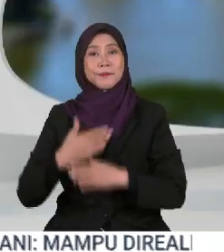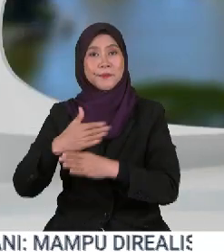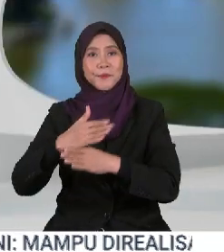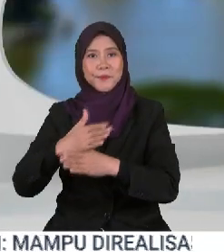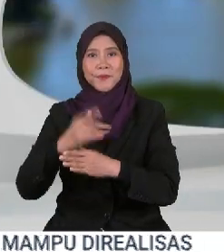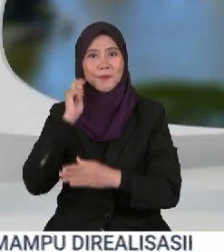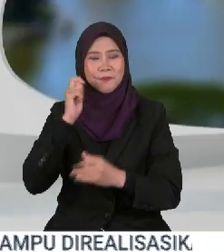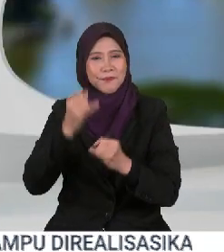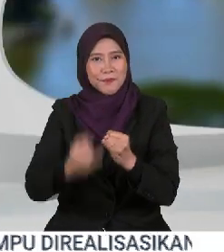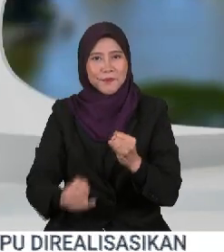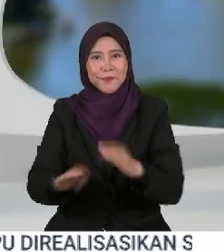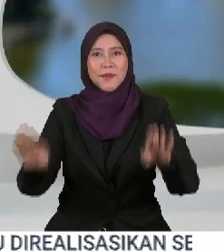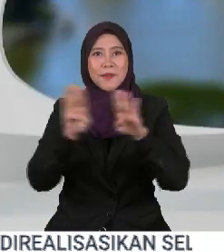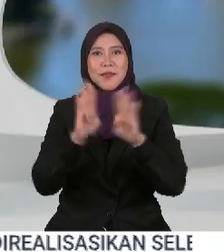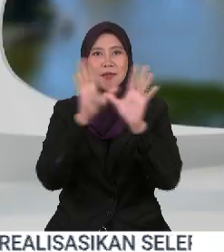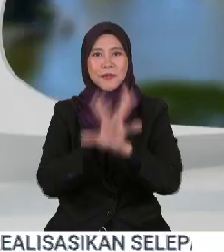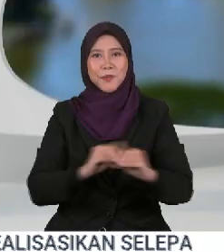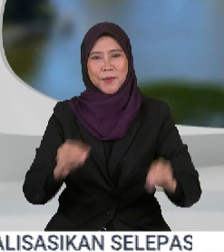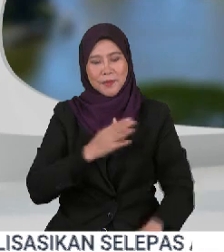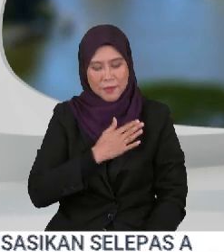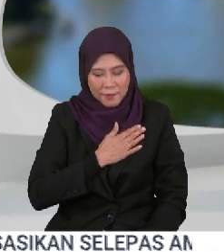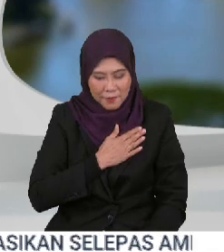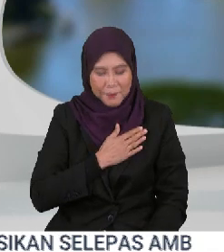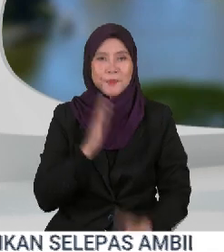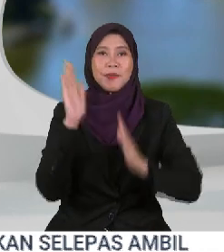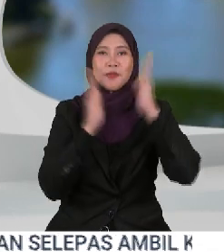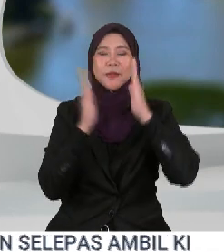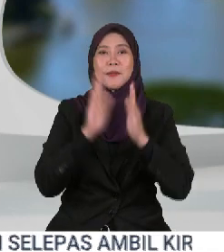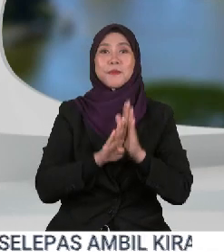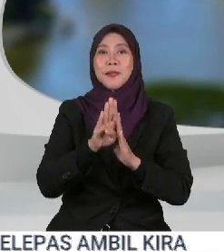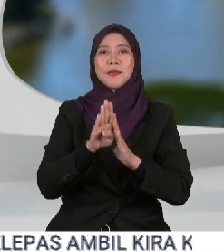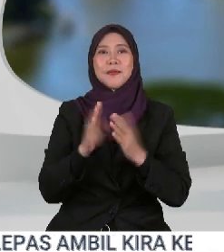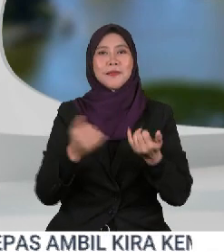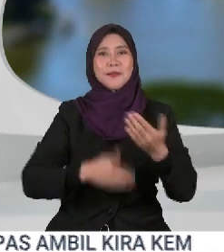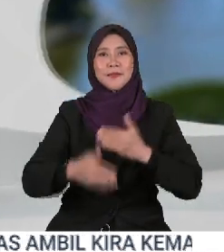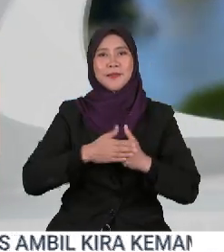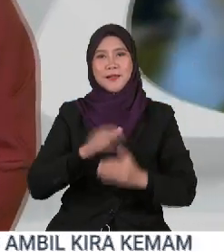Perkongsian itu tadi mengakhiri berita dari Sarawak. Salam Malaysia Madani dan kita kembali bersama